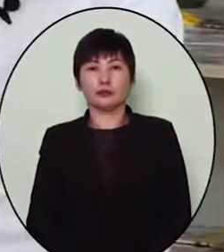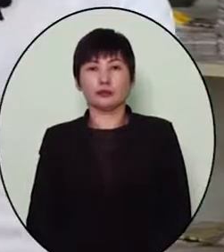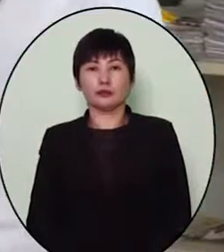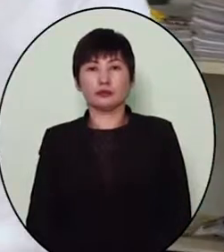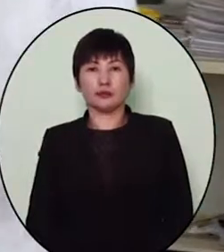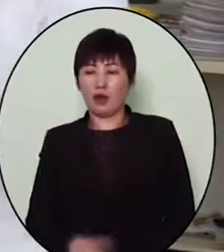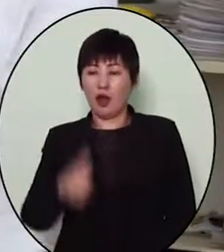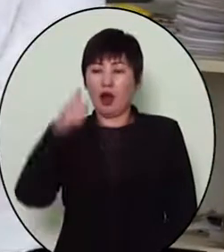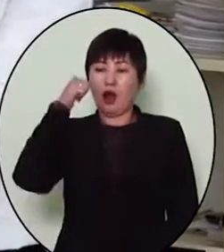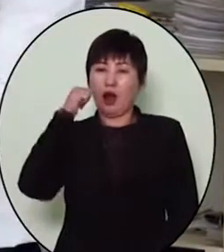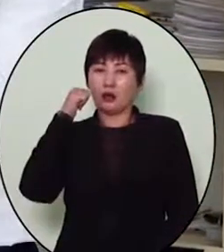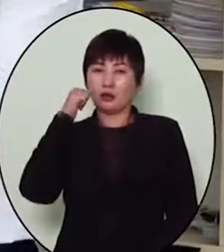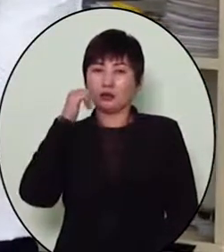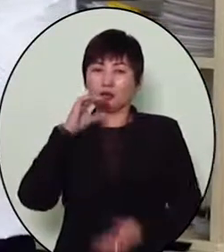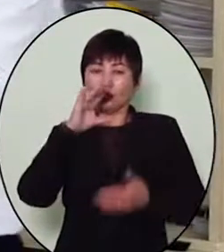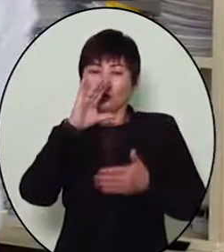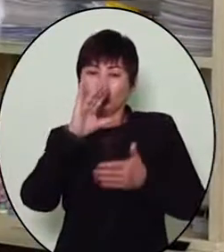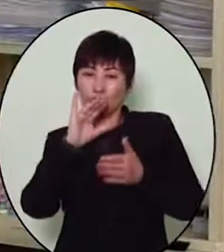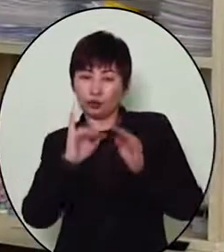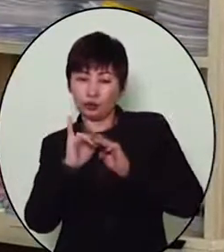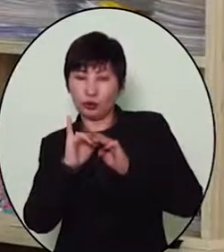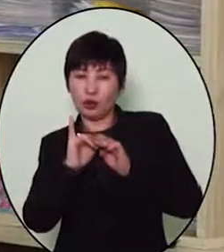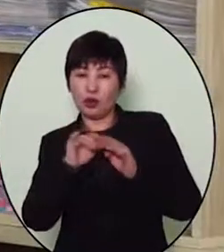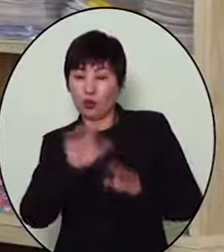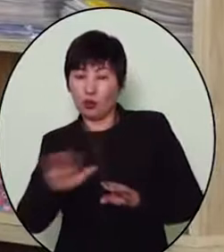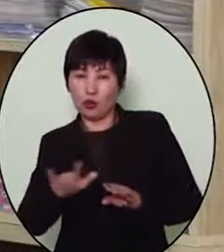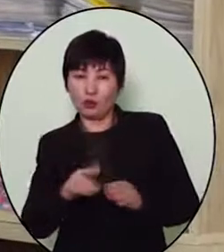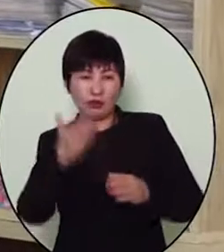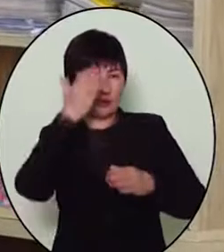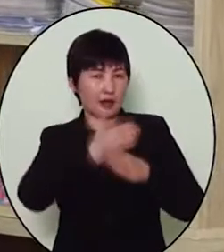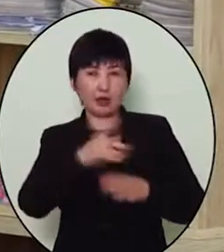мөн ард суугаа хүүхдэд саад болохгүй.